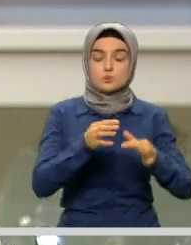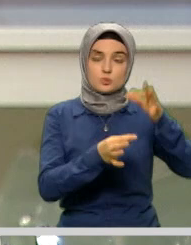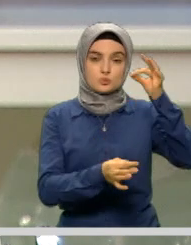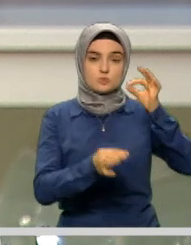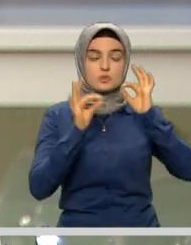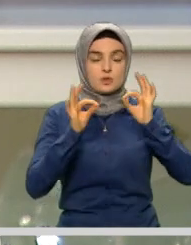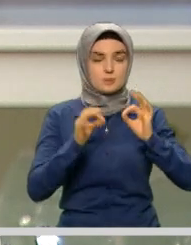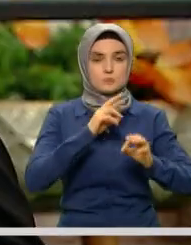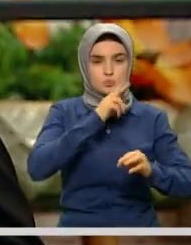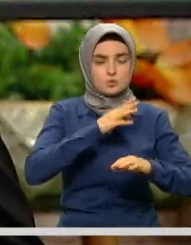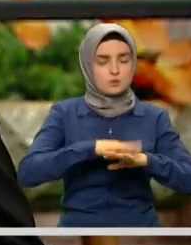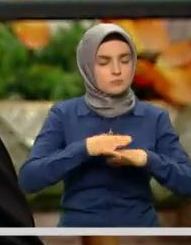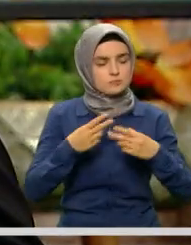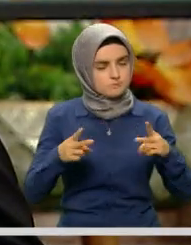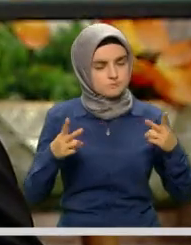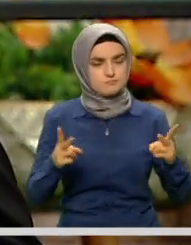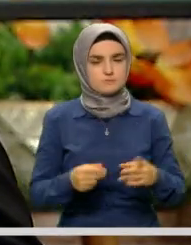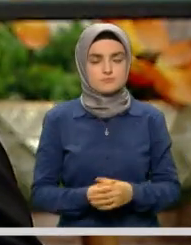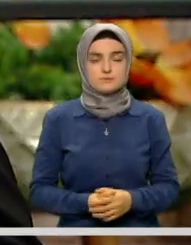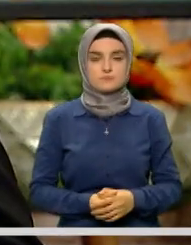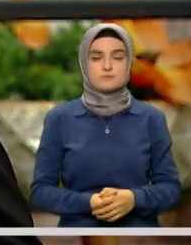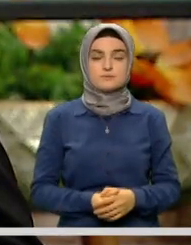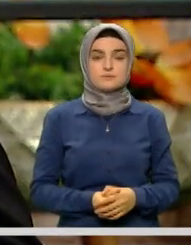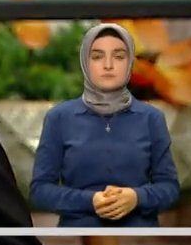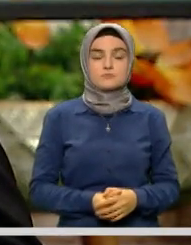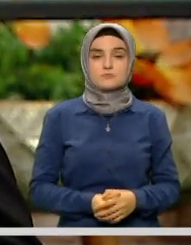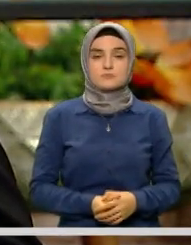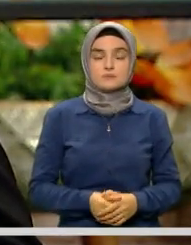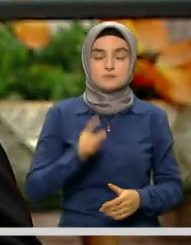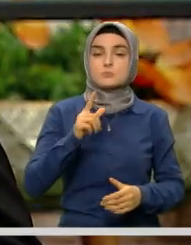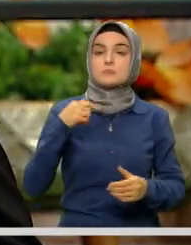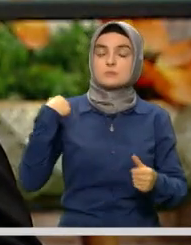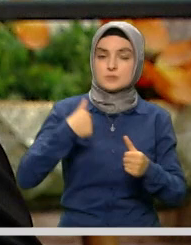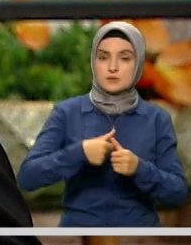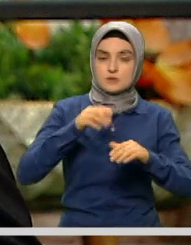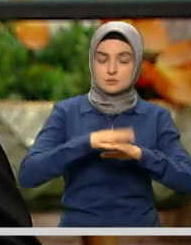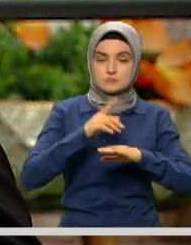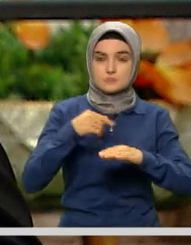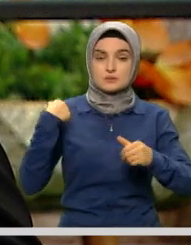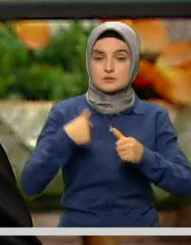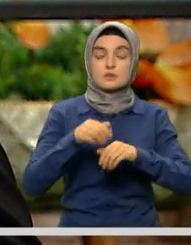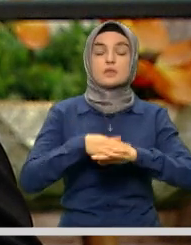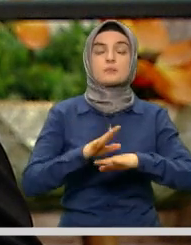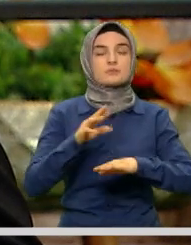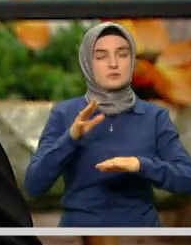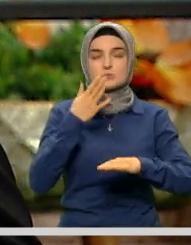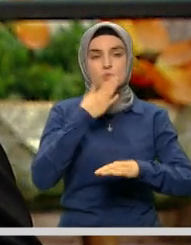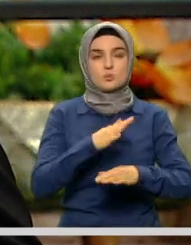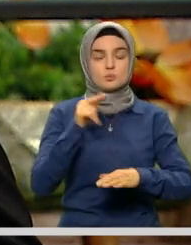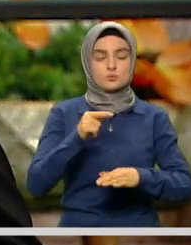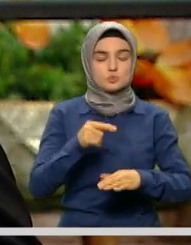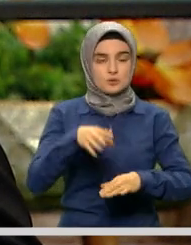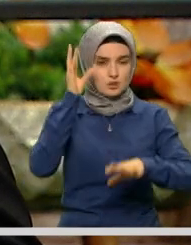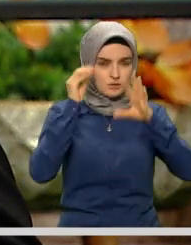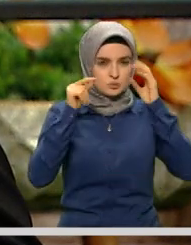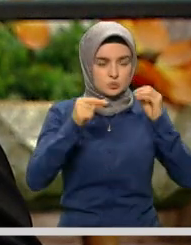işleyebilir. Yani günah işlememek veyahut da bir kere işledi bir daha işlememek diye bir şey yok. Burada örneğin alimlerin şöyle bir şeyi